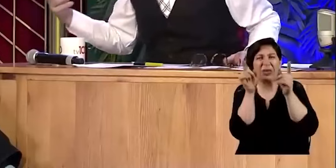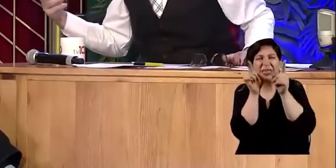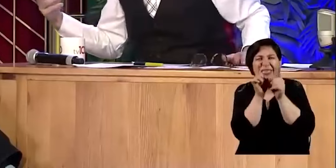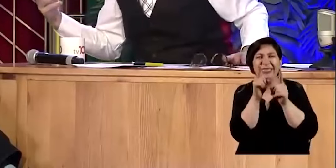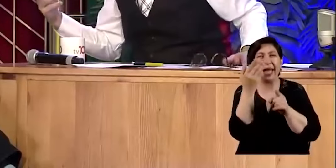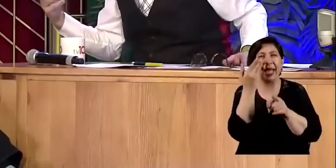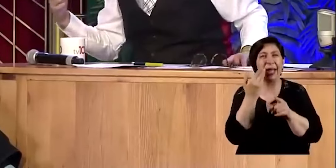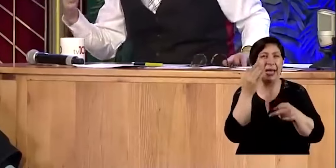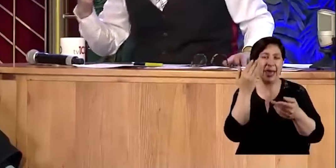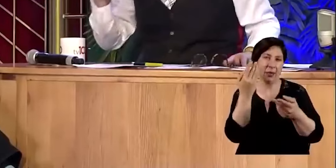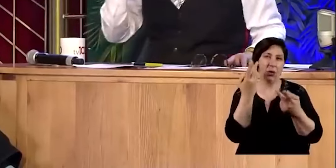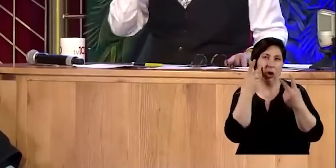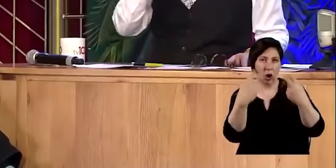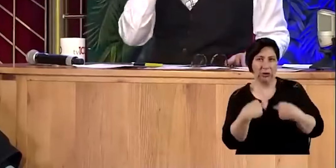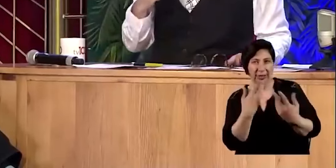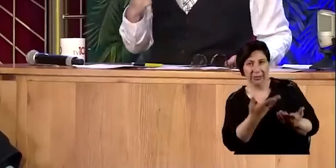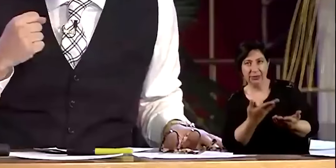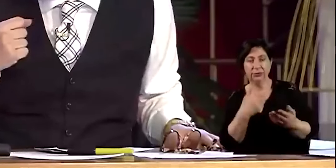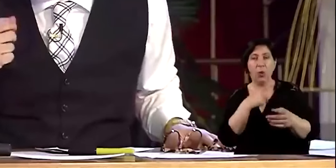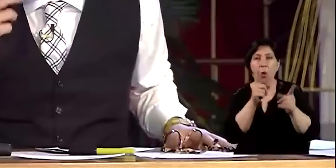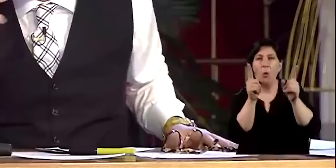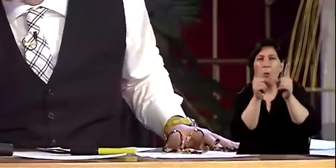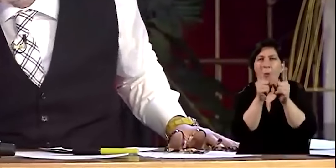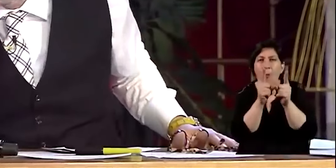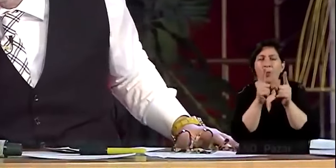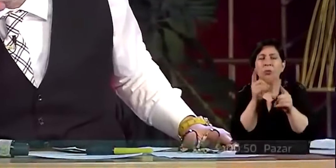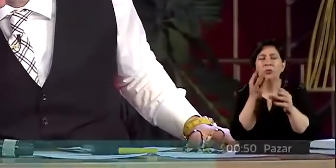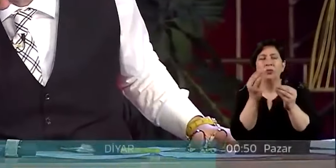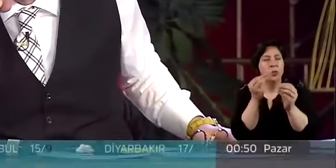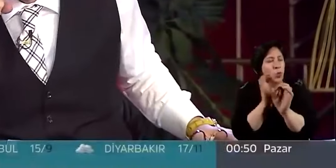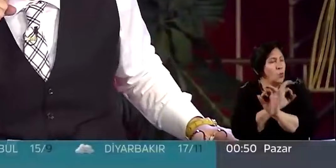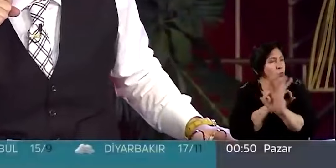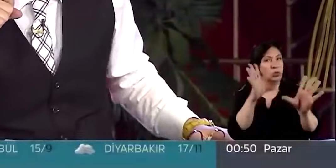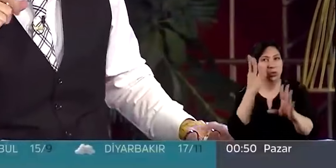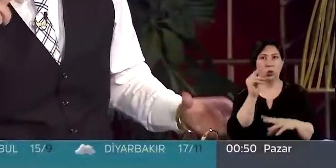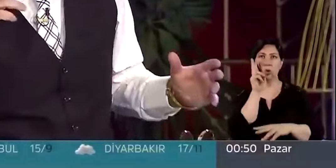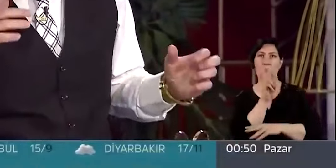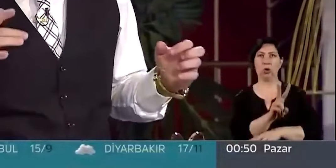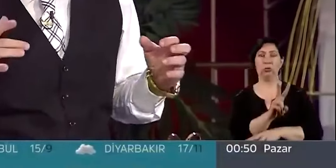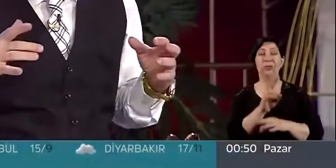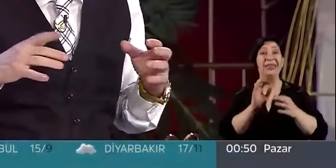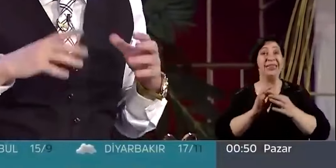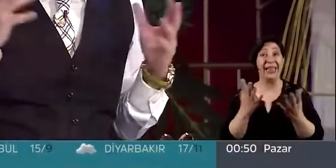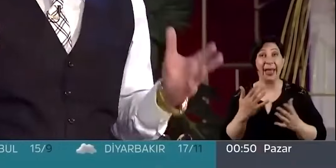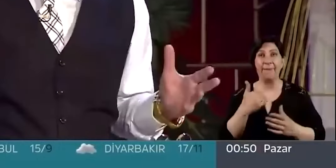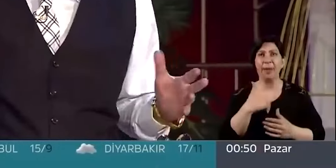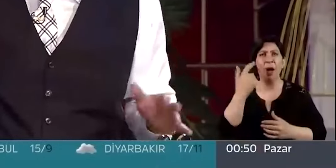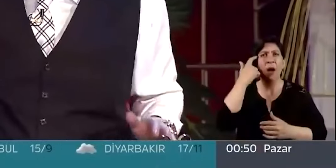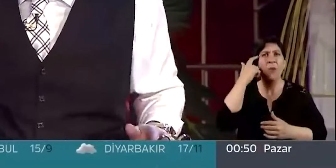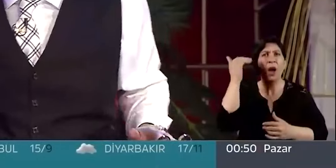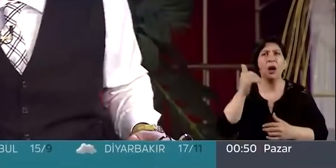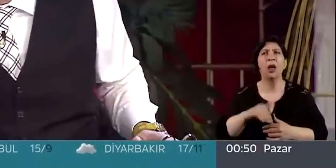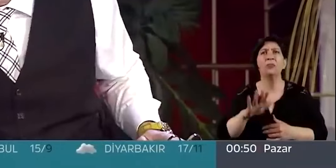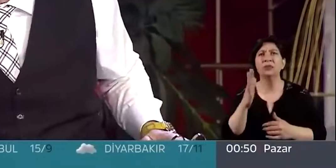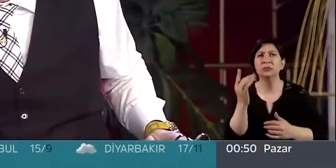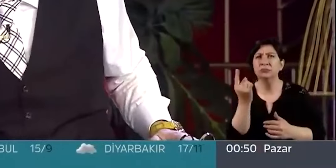bölüm herhalde bize gösterdin. Ben o bölümün çok etkileyici olduğunu gördüm orada. Çünkü benim hiç tahmin etmediğim